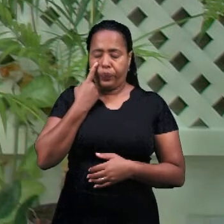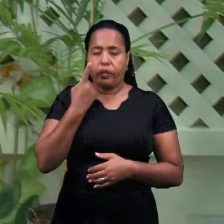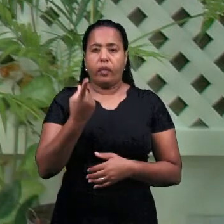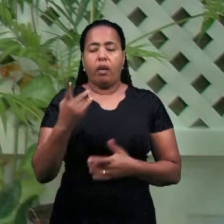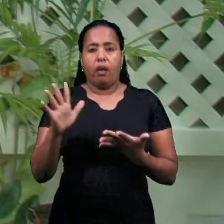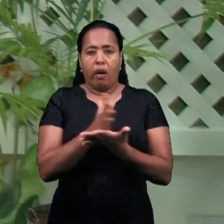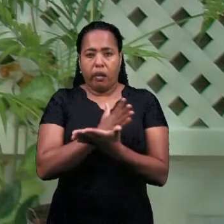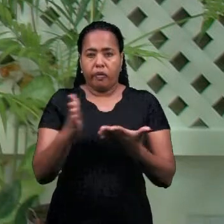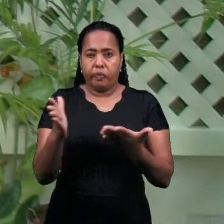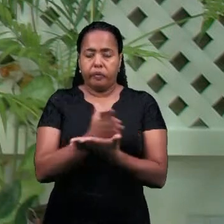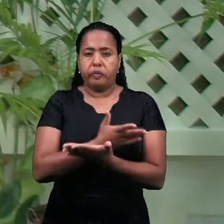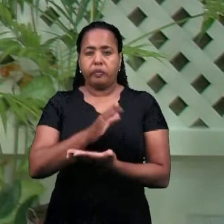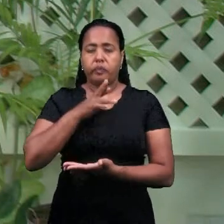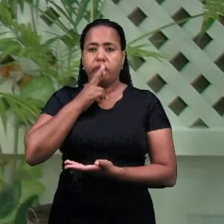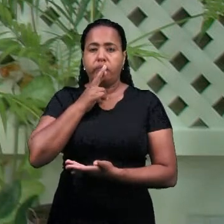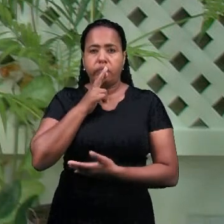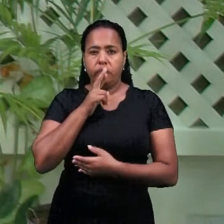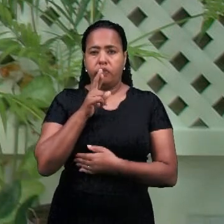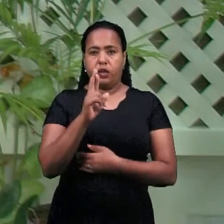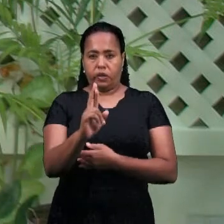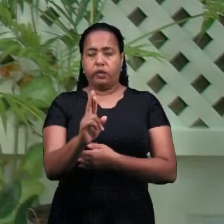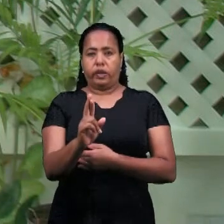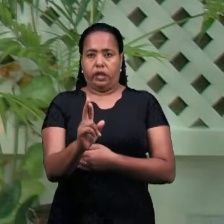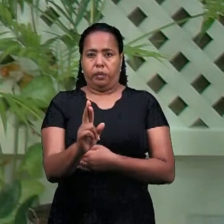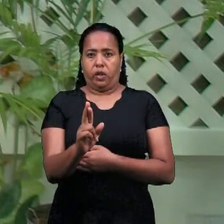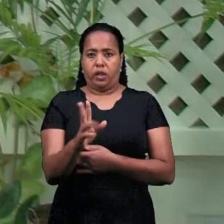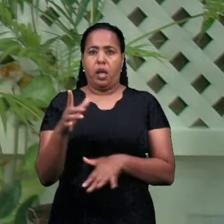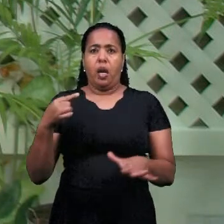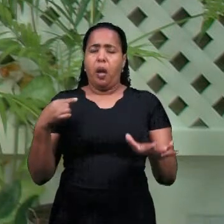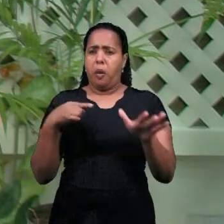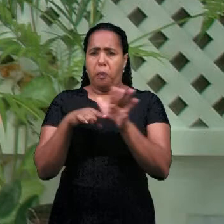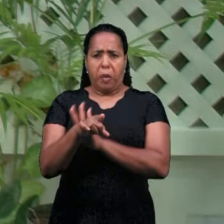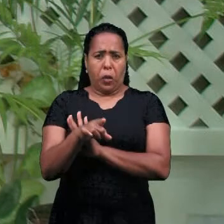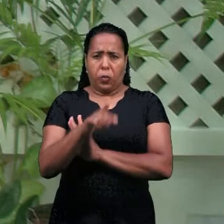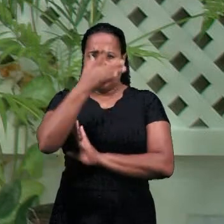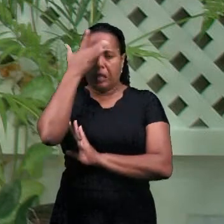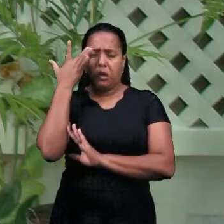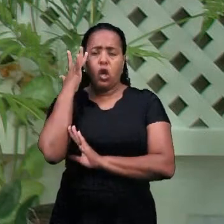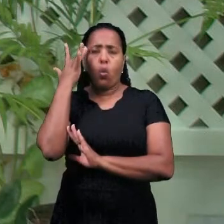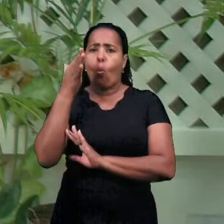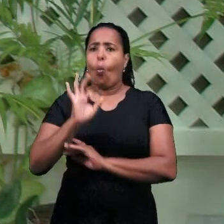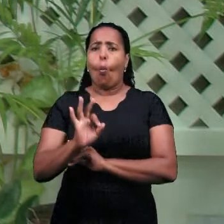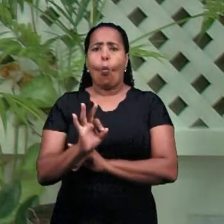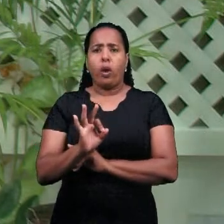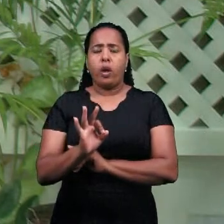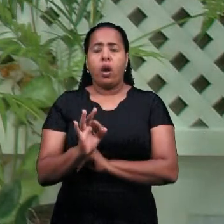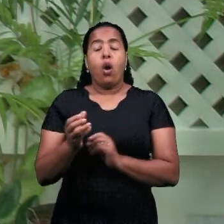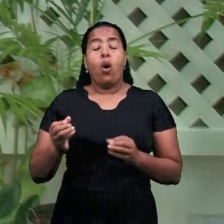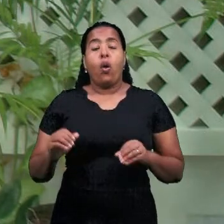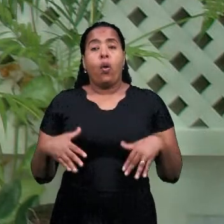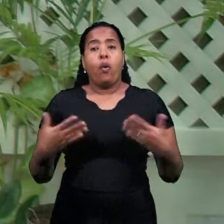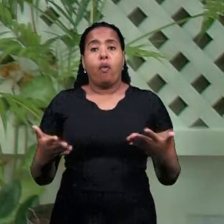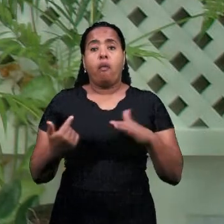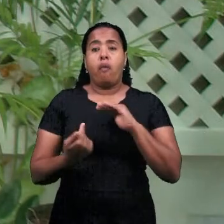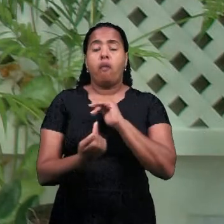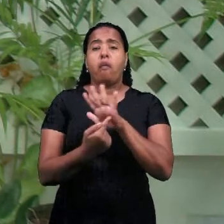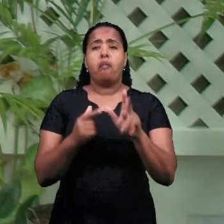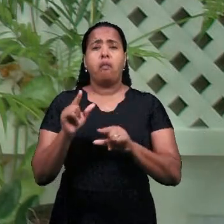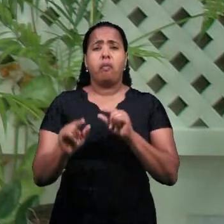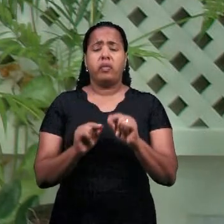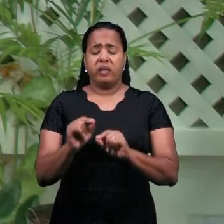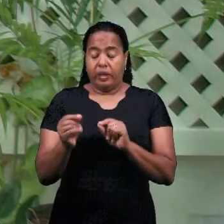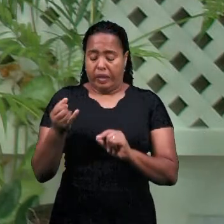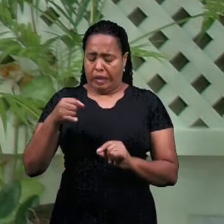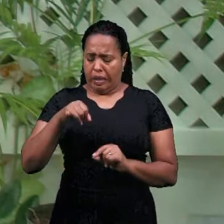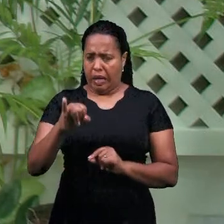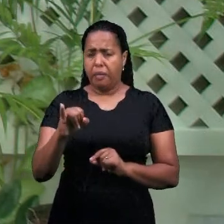quelques réponses afin que personne vienne dire que les questions ne sont pas comprises.